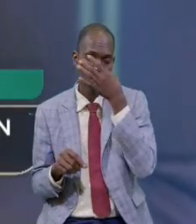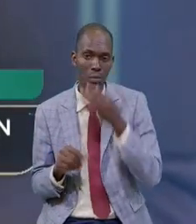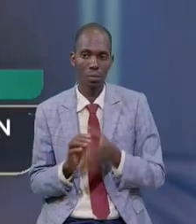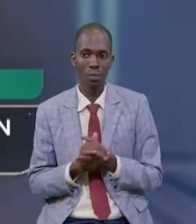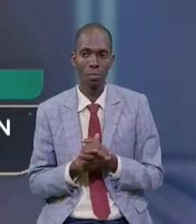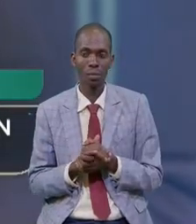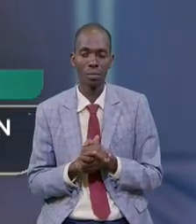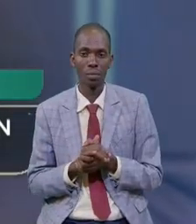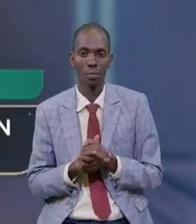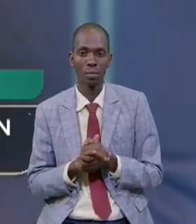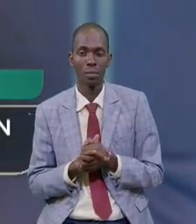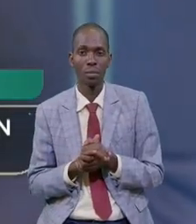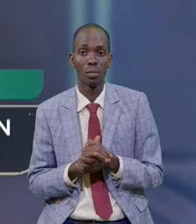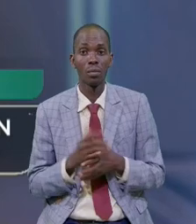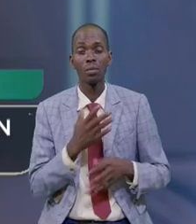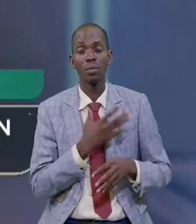verset